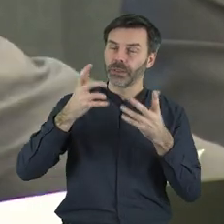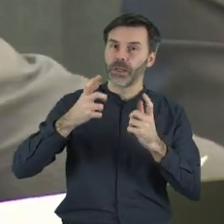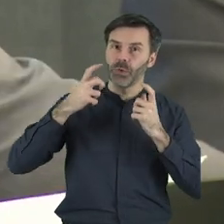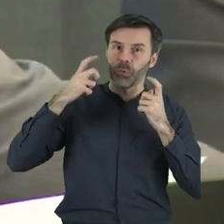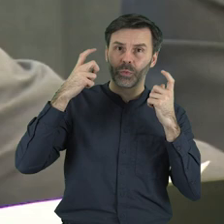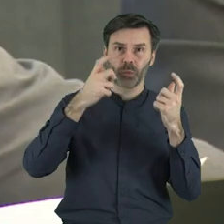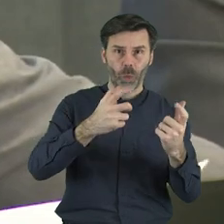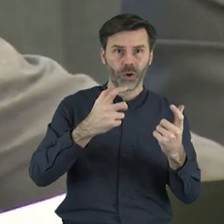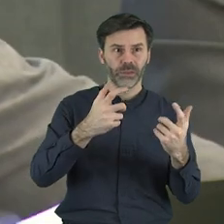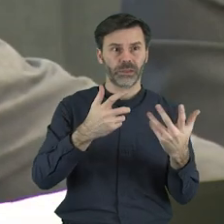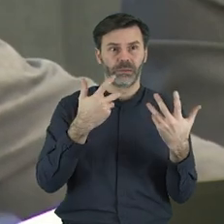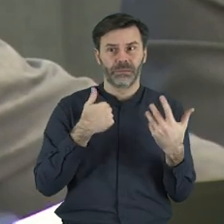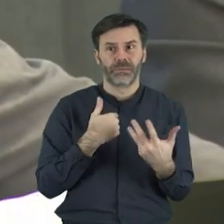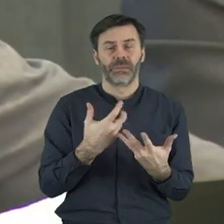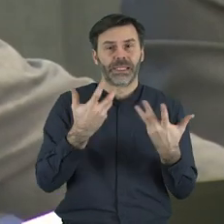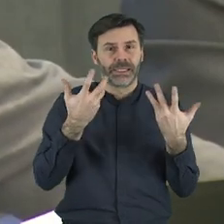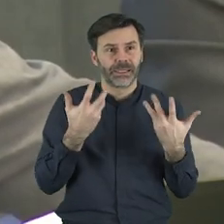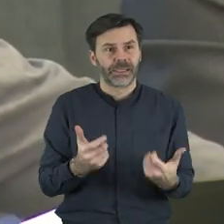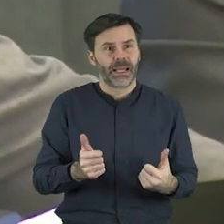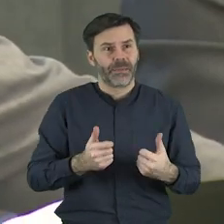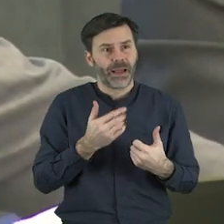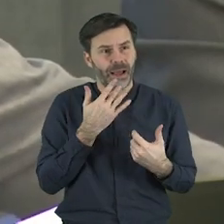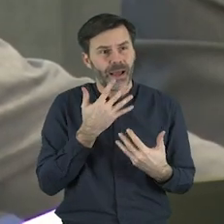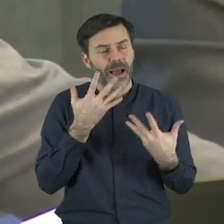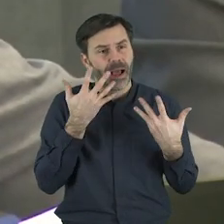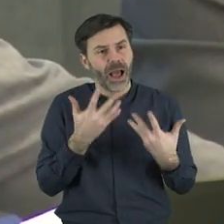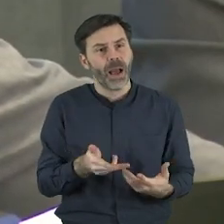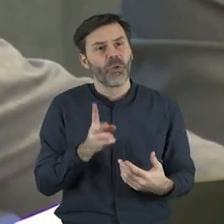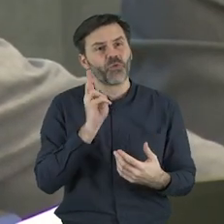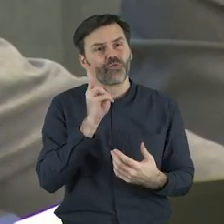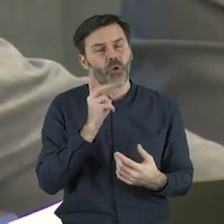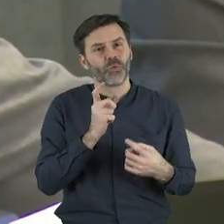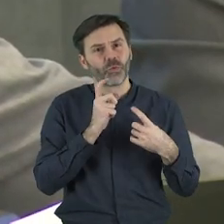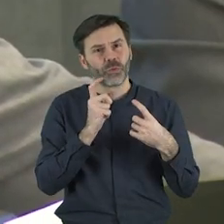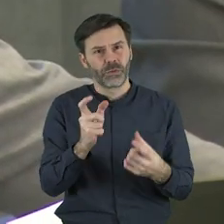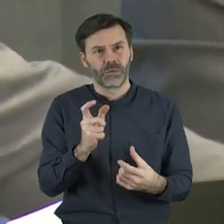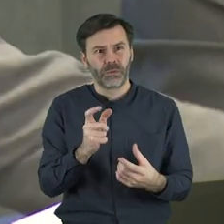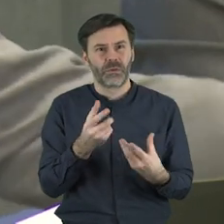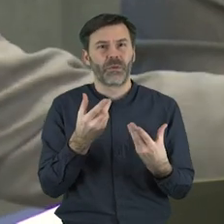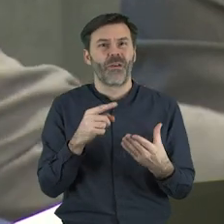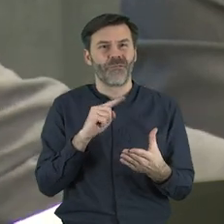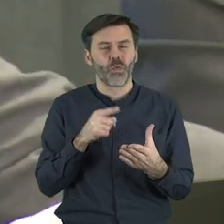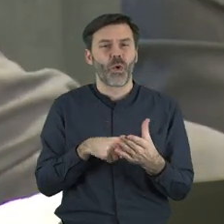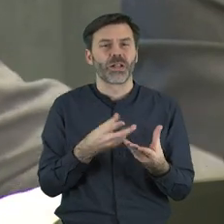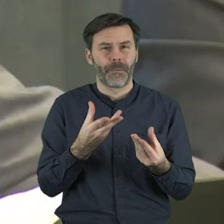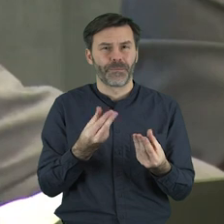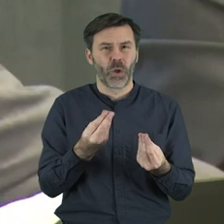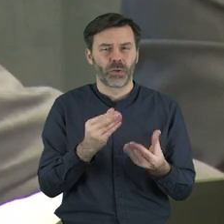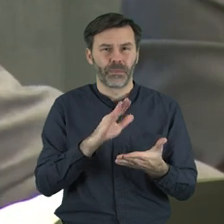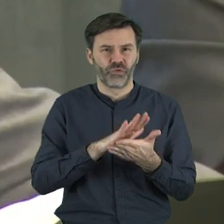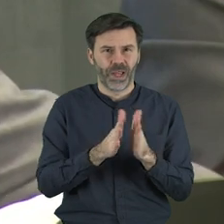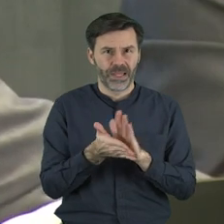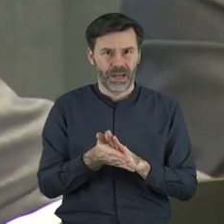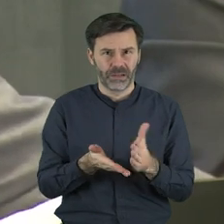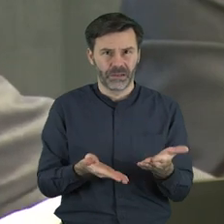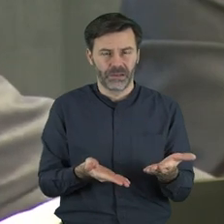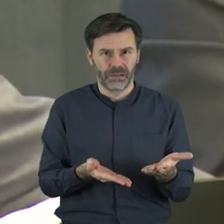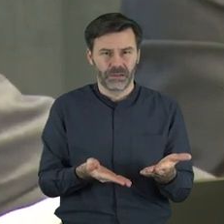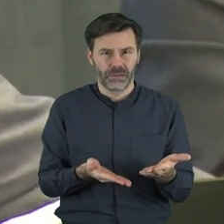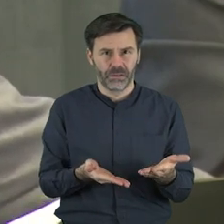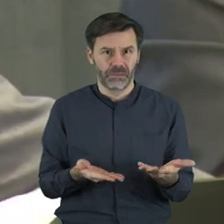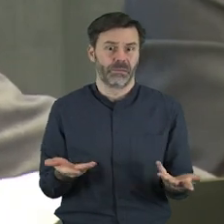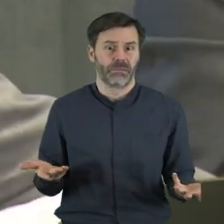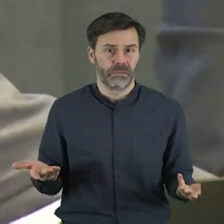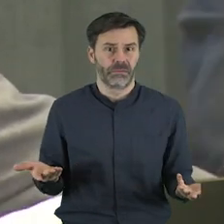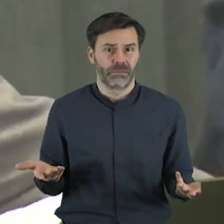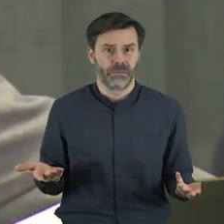aby się zgłosił, bo przecież po to są rozpisywane te przetargi. No, może lokalna społeczność